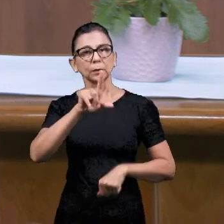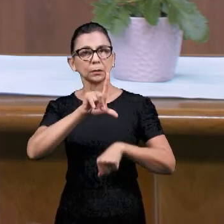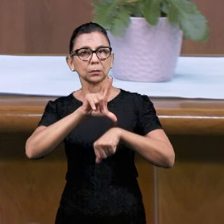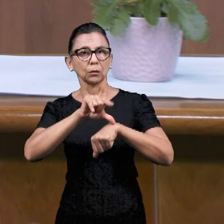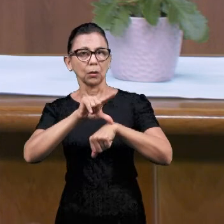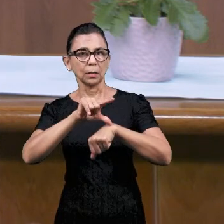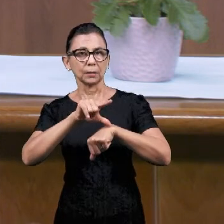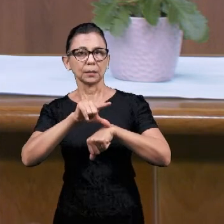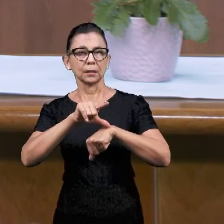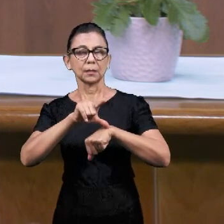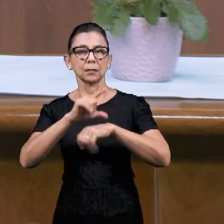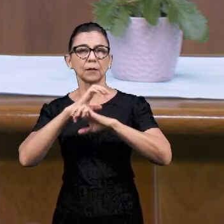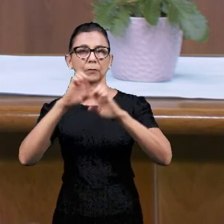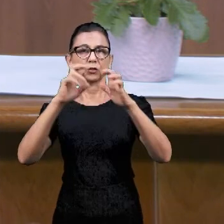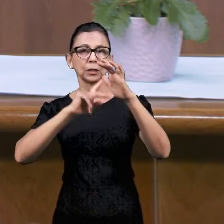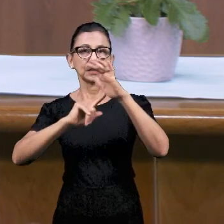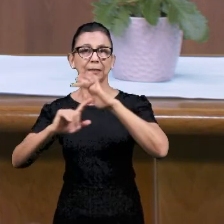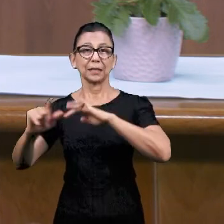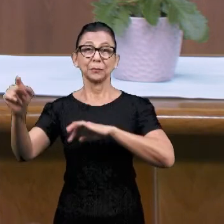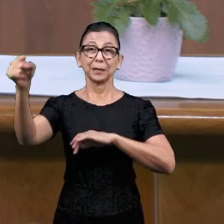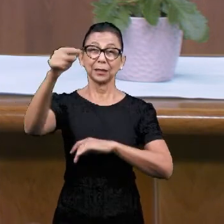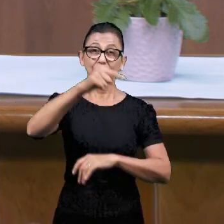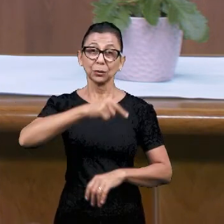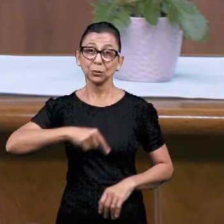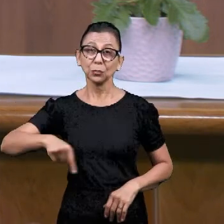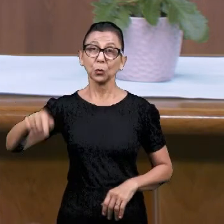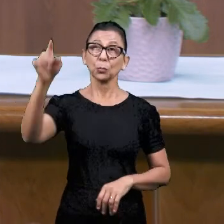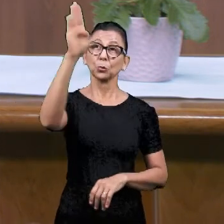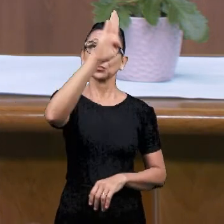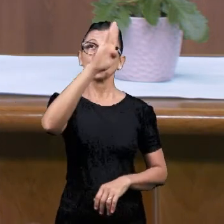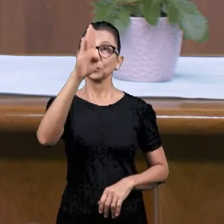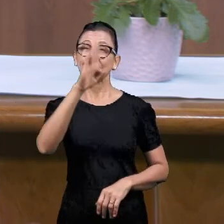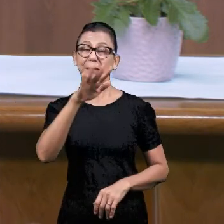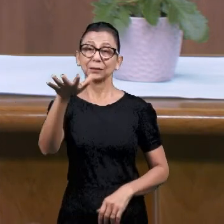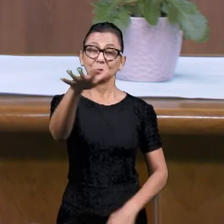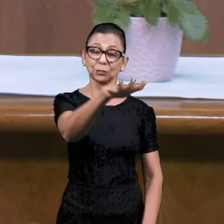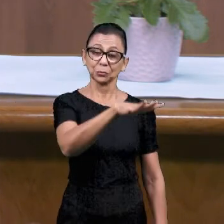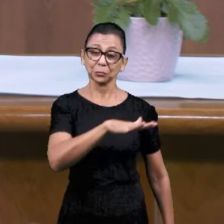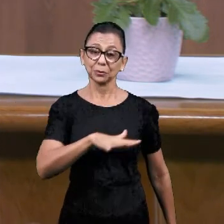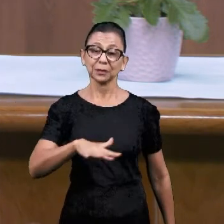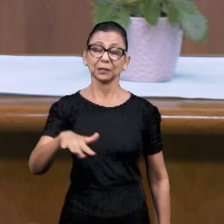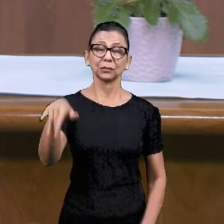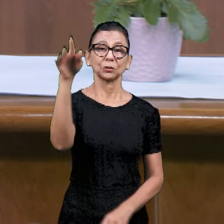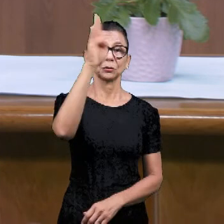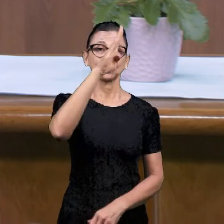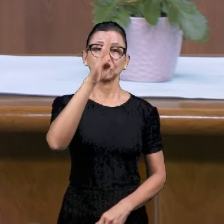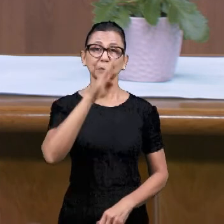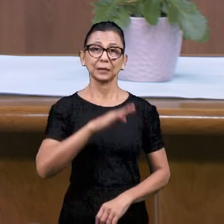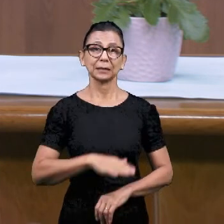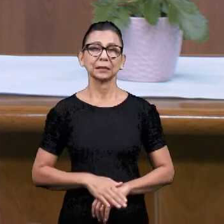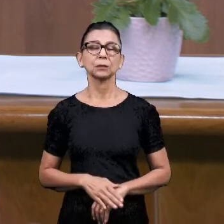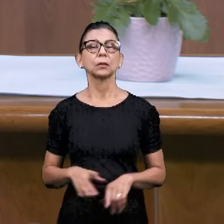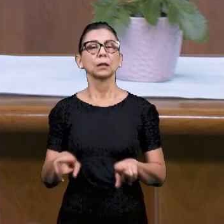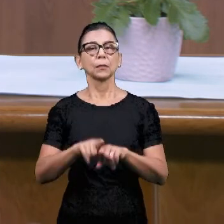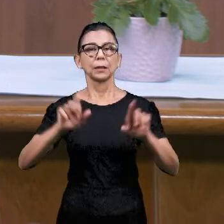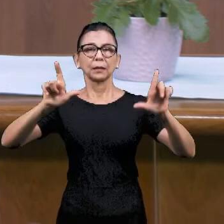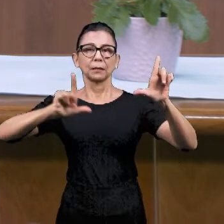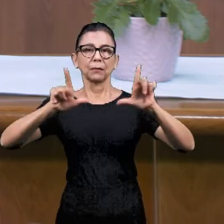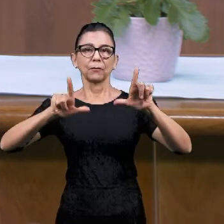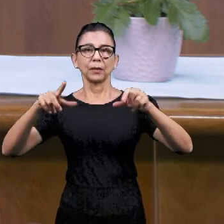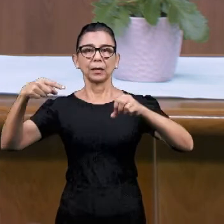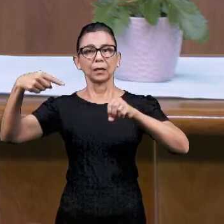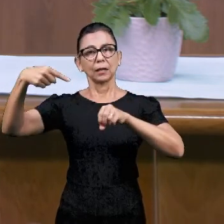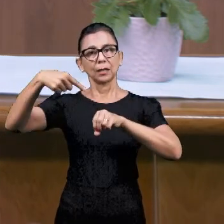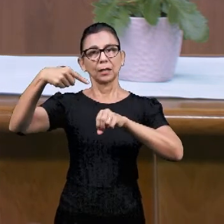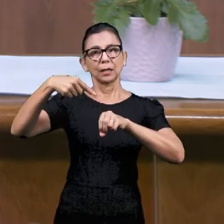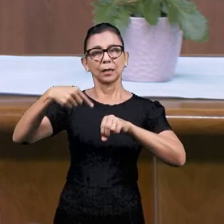la programmation en annonçant l'évangile éternel pour tout le Brésil à travers la Rede TV. Et vous pouvez participer. Rappelons qu'il y a